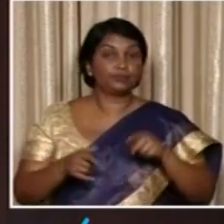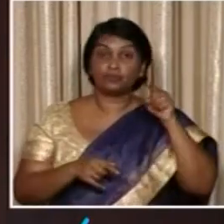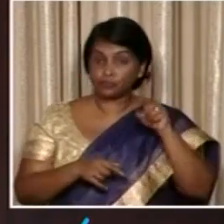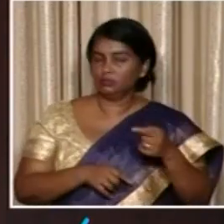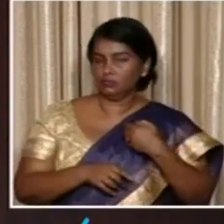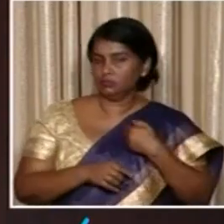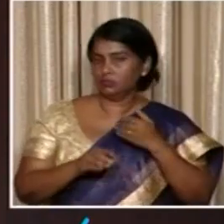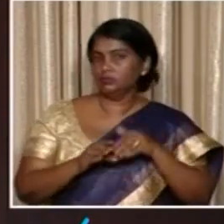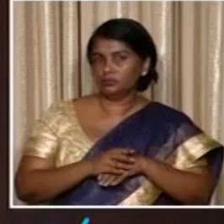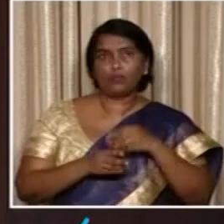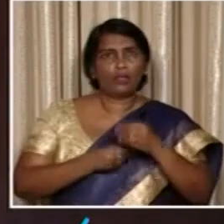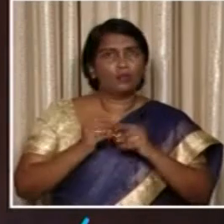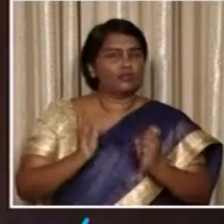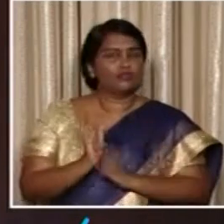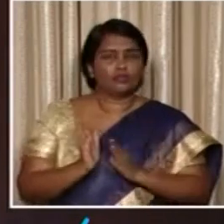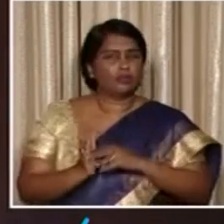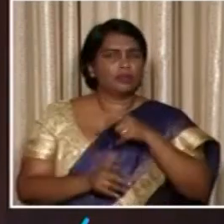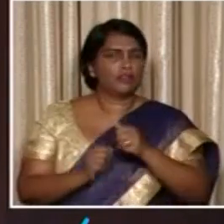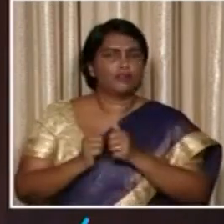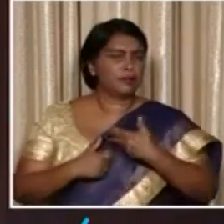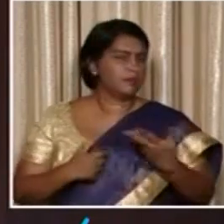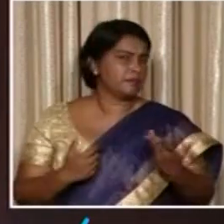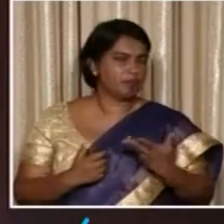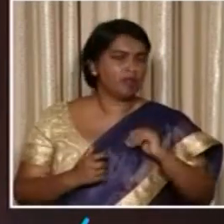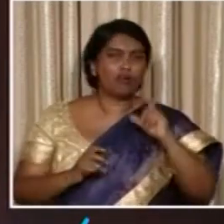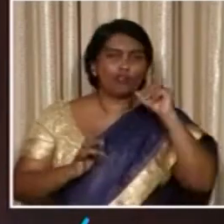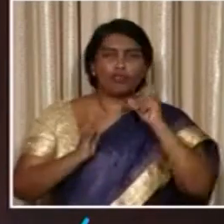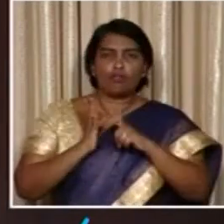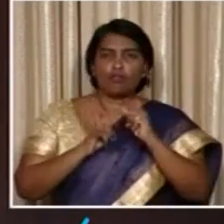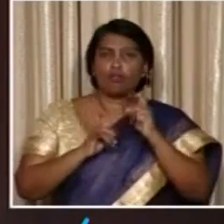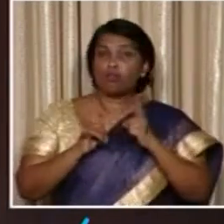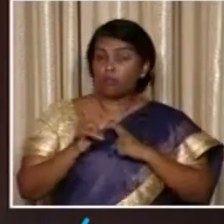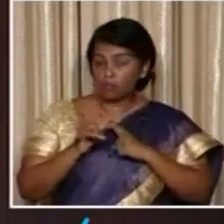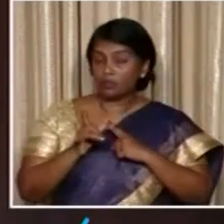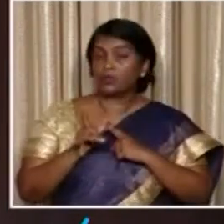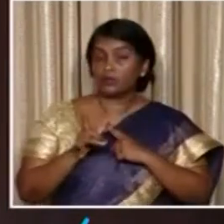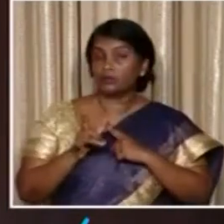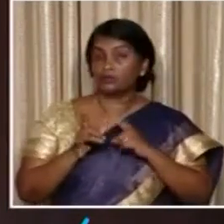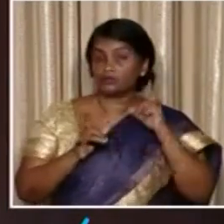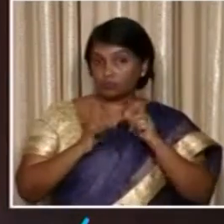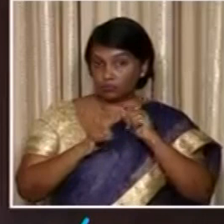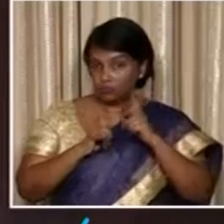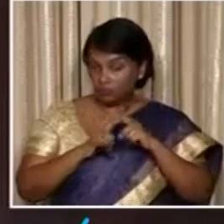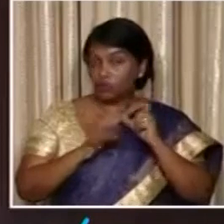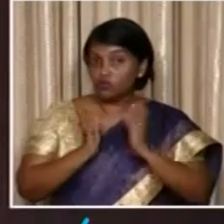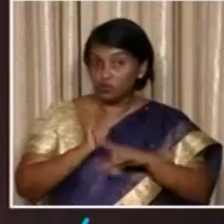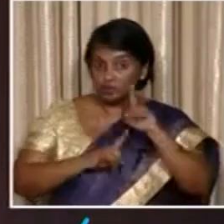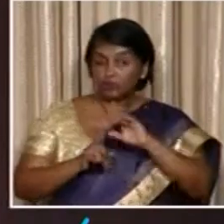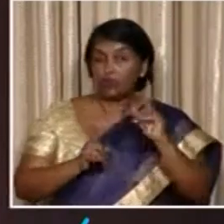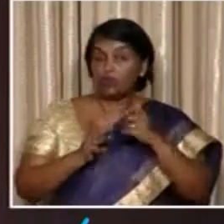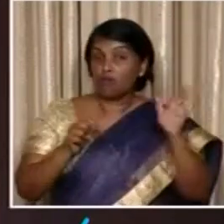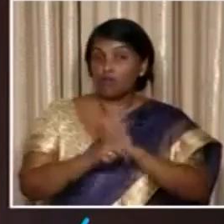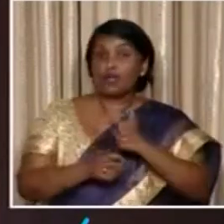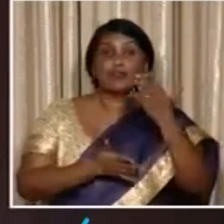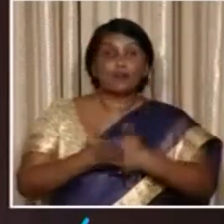ඔබතුමාලා දැනගන්න ඕනේ බිස්නස් කමිටි එකට බෑ මේ වැඩේ කරන්න. මොකද හේතුව කෝප් කමිටි එකේ කතා කරන්න අපිට මේක සම්පූර්ණ රිපෝට් එක ඕනේ. දැන් මේකට මේගොල්ලන්ට තව